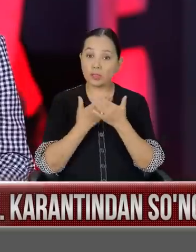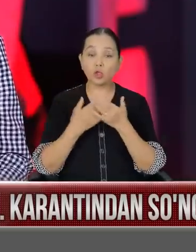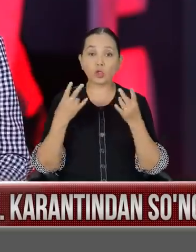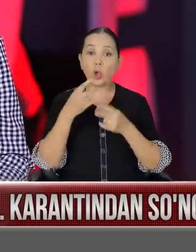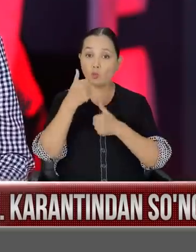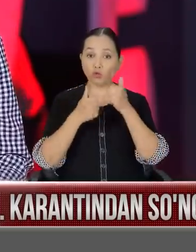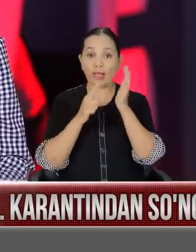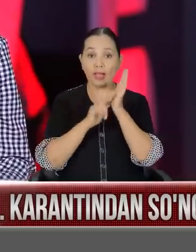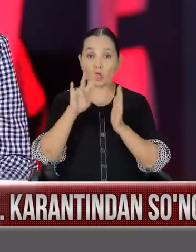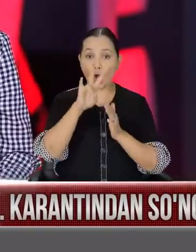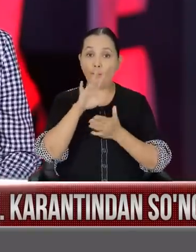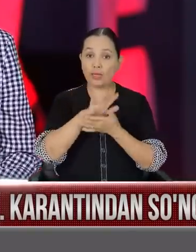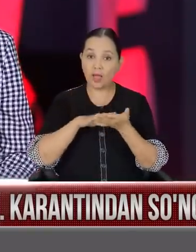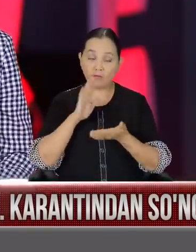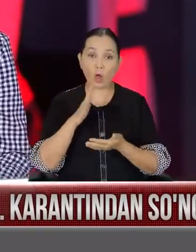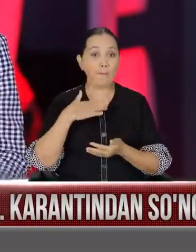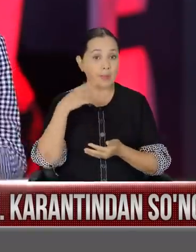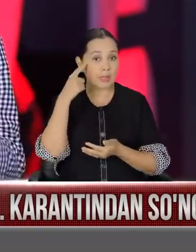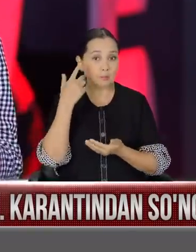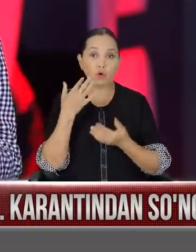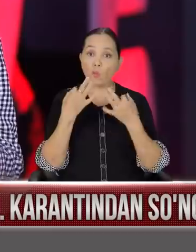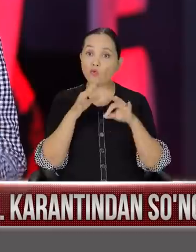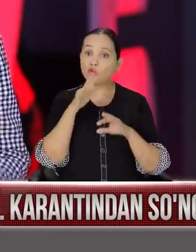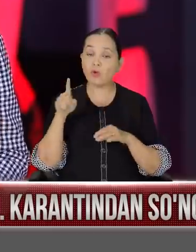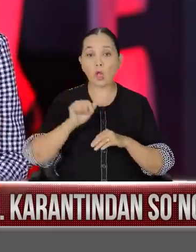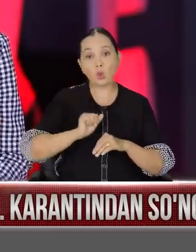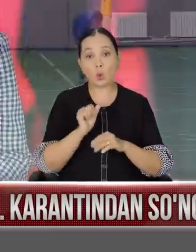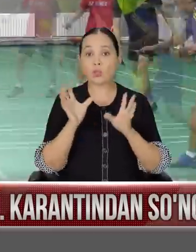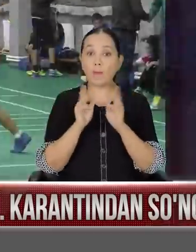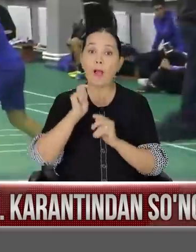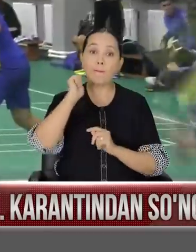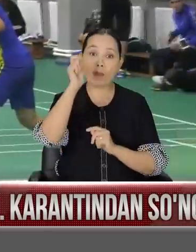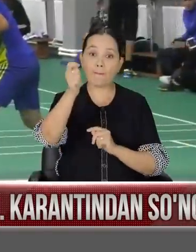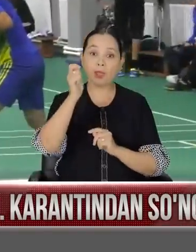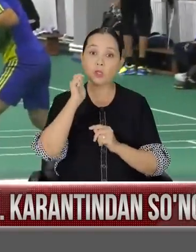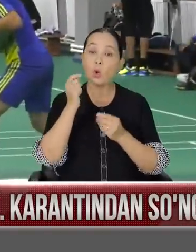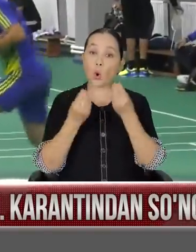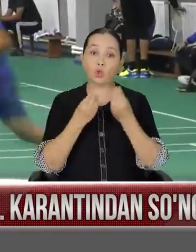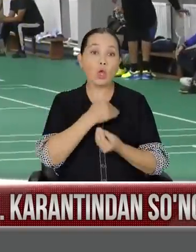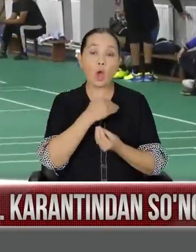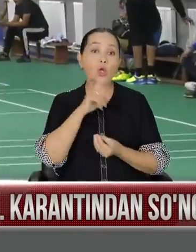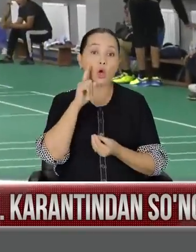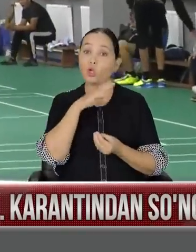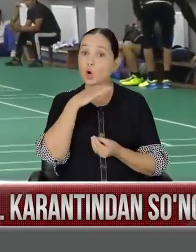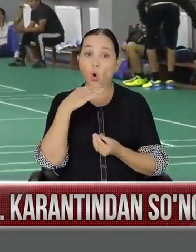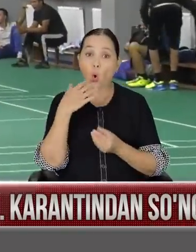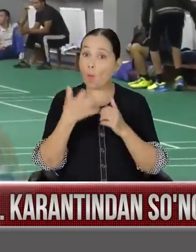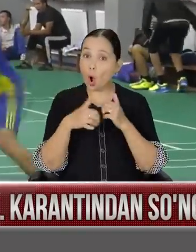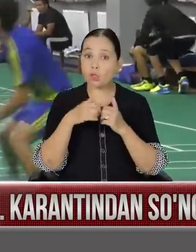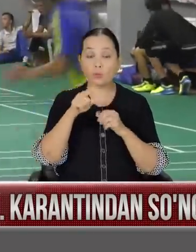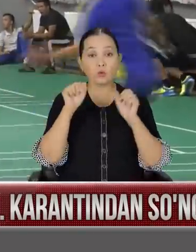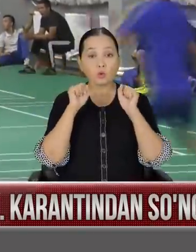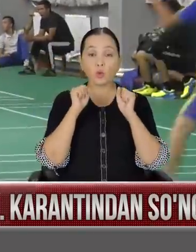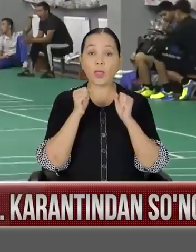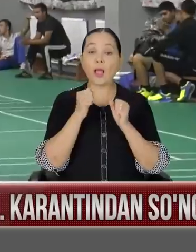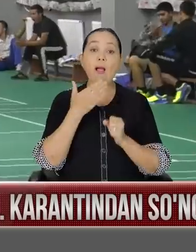Musobaqa 7-noyabrga qadar davom etadi. Menimcha bo'sh vaqtida chiqib do'stlar bilan badminton o'ynashni yoqtirgan yoshlar ko'p oramizda. Lekin bu sportni